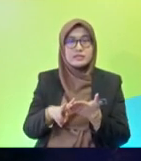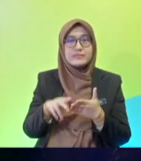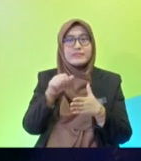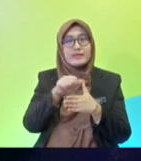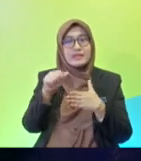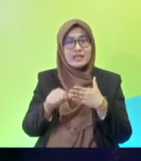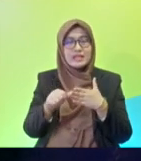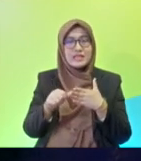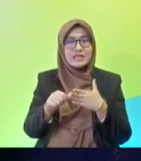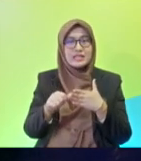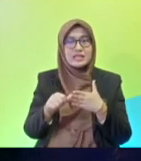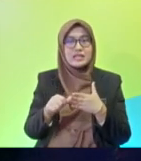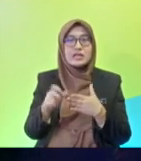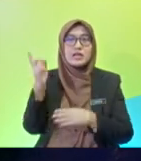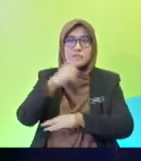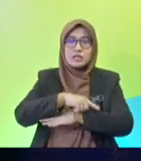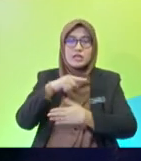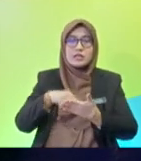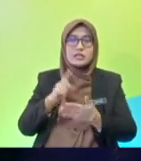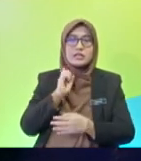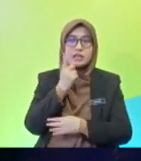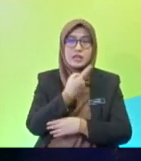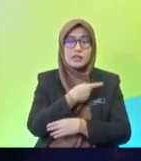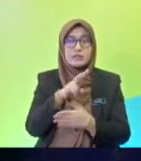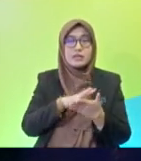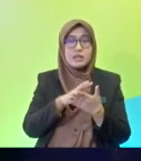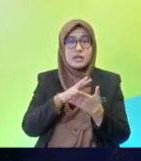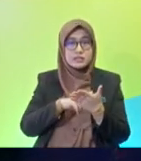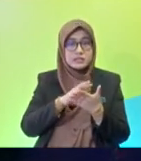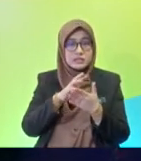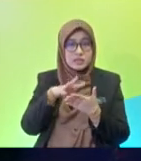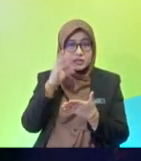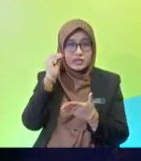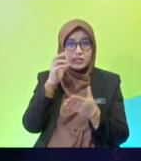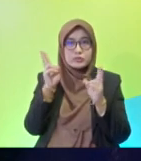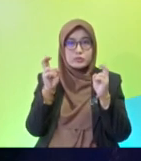pada hari ini kita mempelajari tajuk kebersihan milik